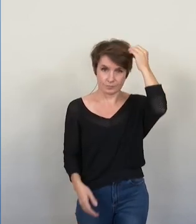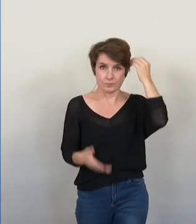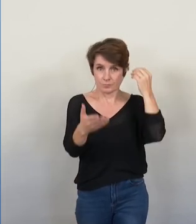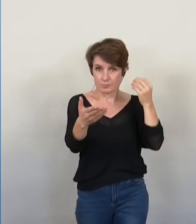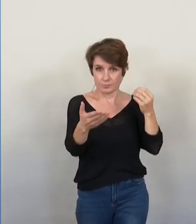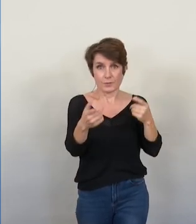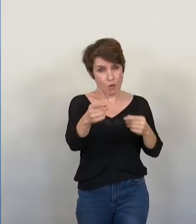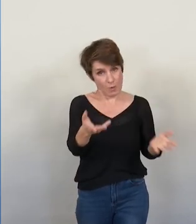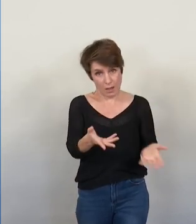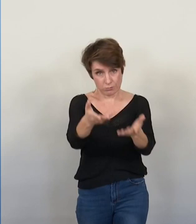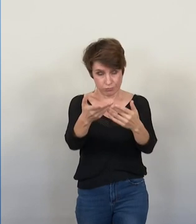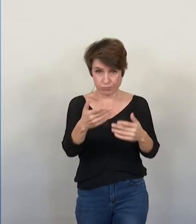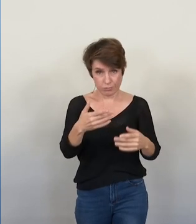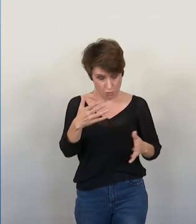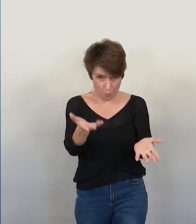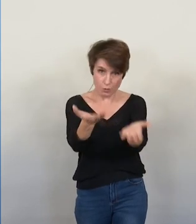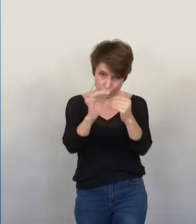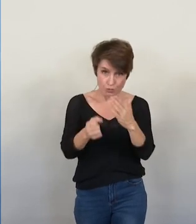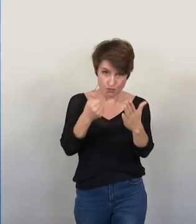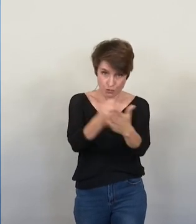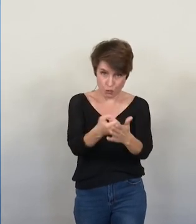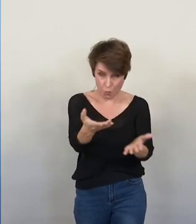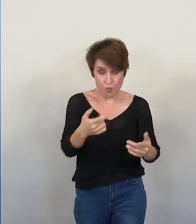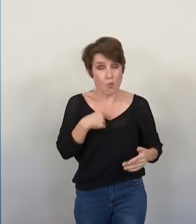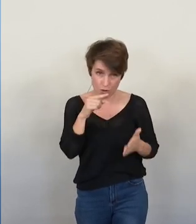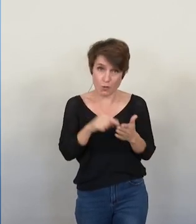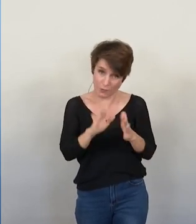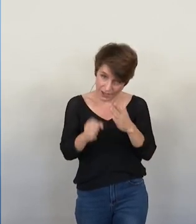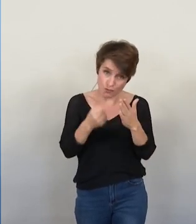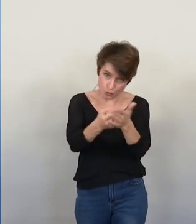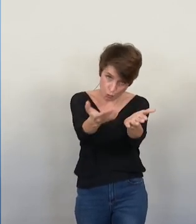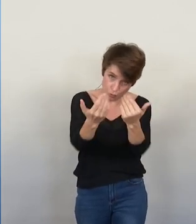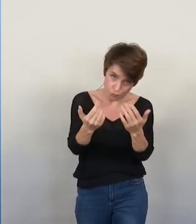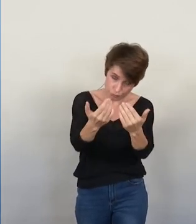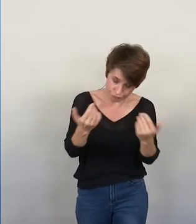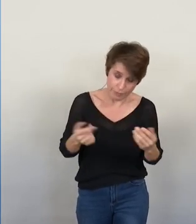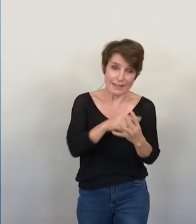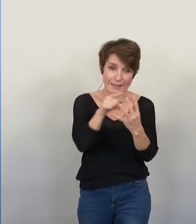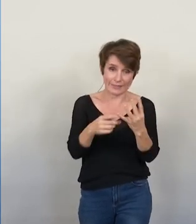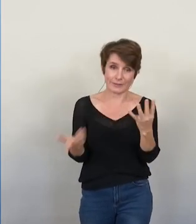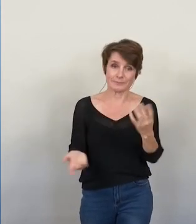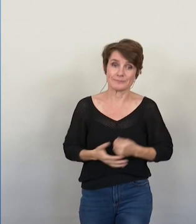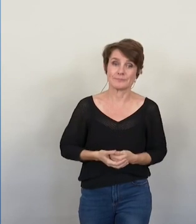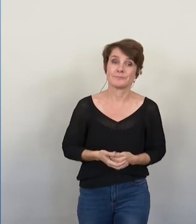avez vous êtes lancé donc il vaut mieux dérouler vous m'avez demandé ce que je souhaitais faire donc je vous invite à dérouler au qure